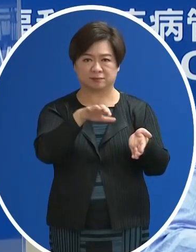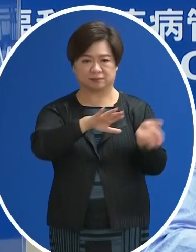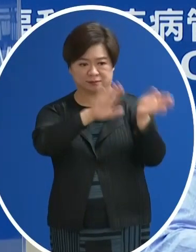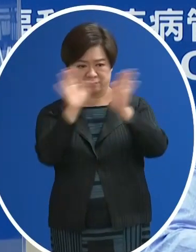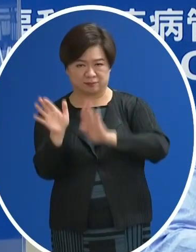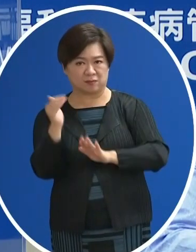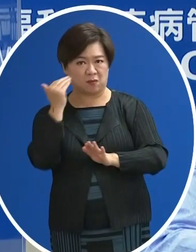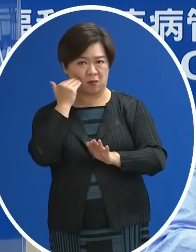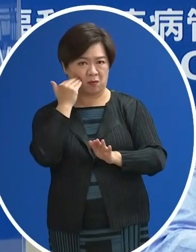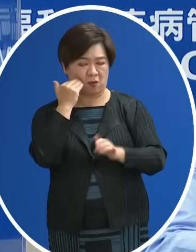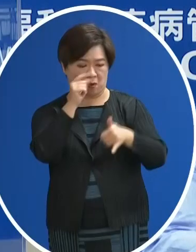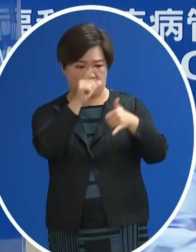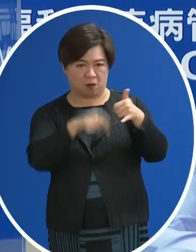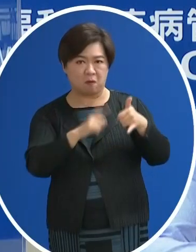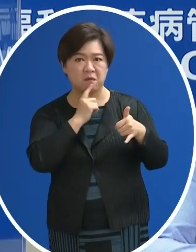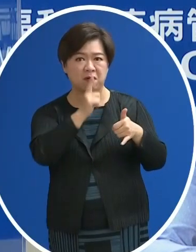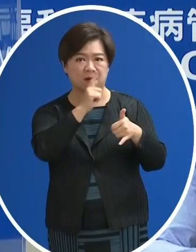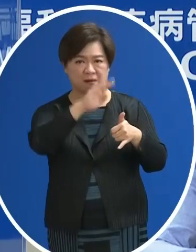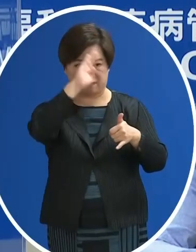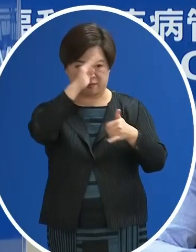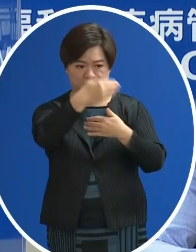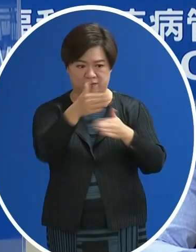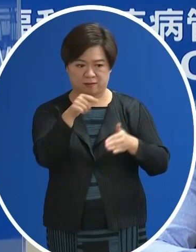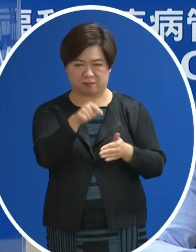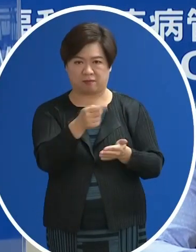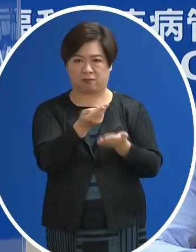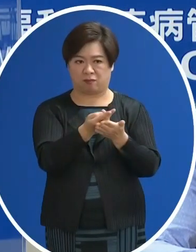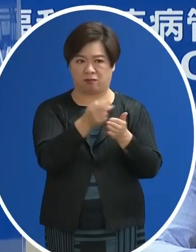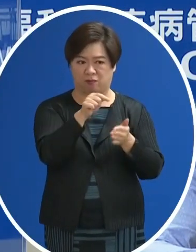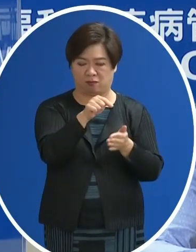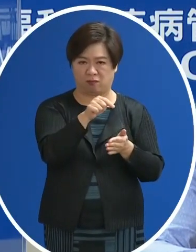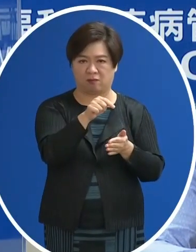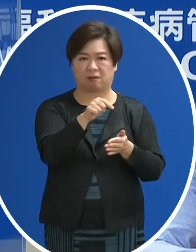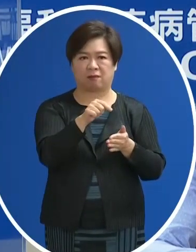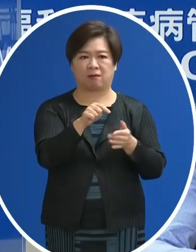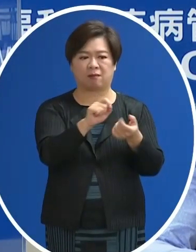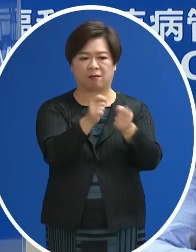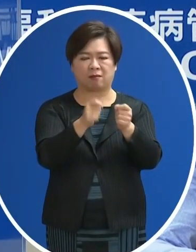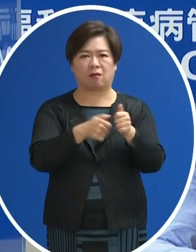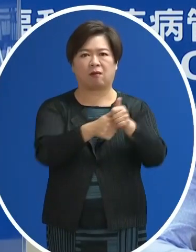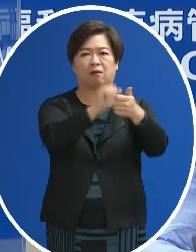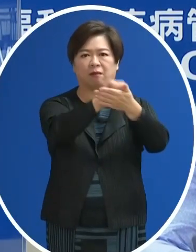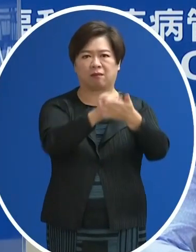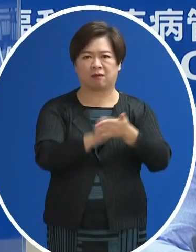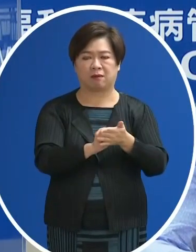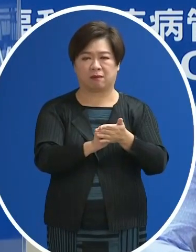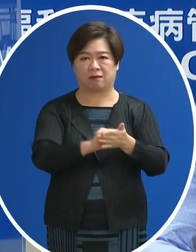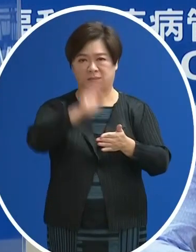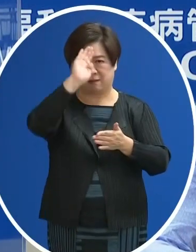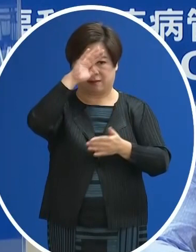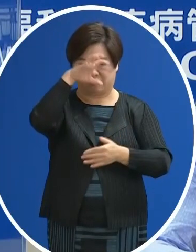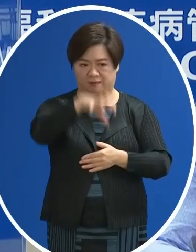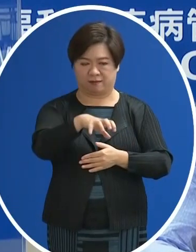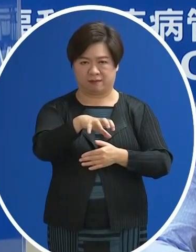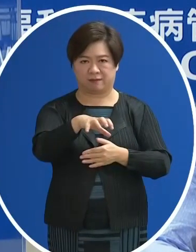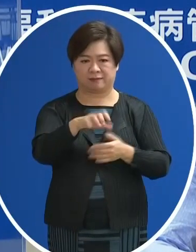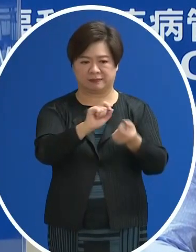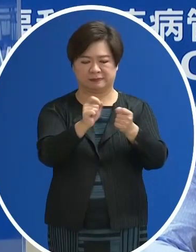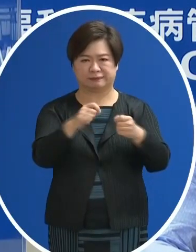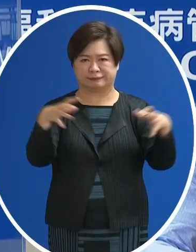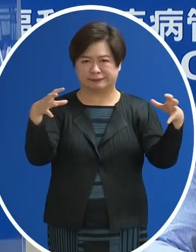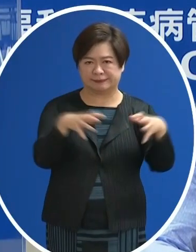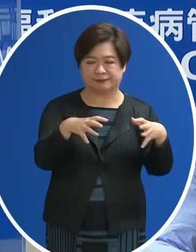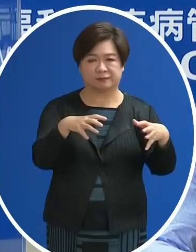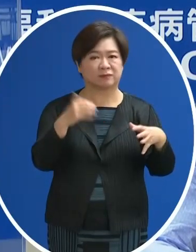个案的时候，在一个病房，那我们就会把他周遭的人就把他框列起来，同病房的，那同病室